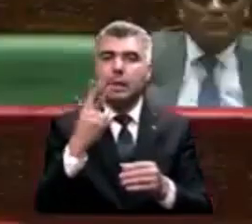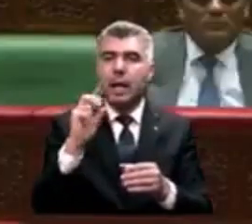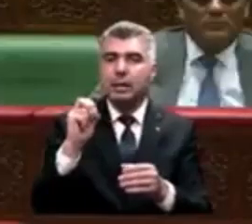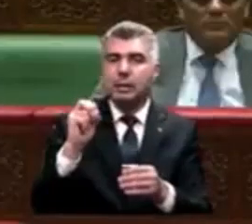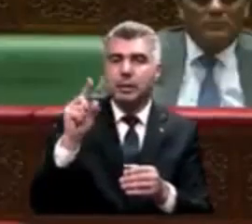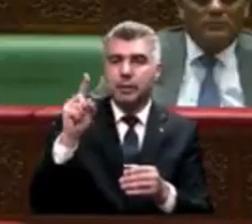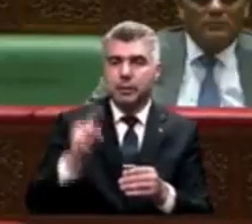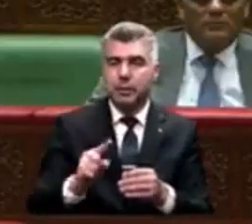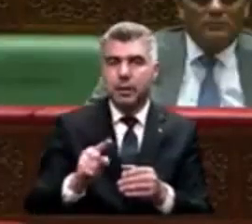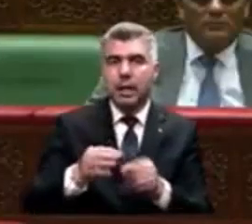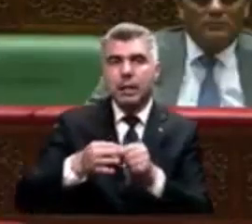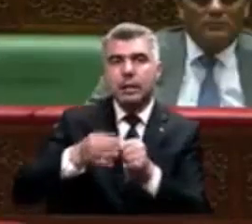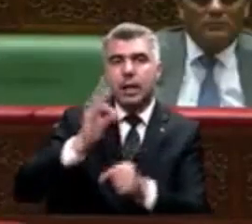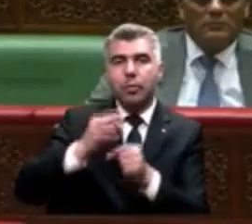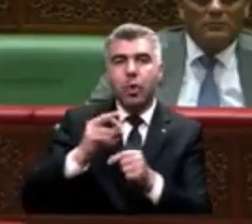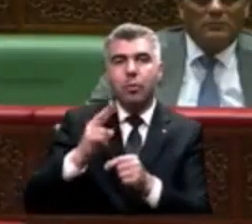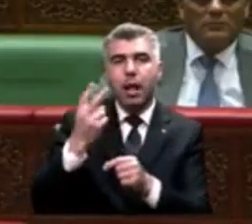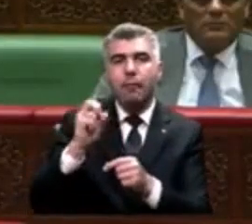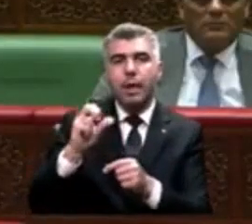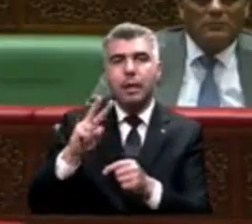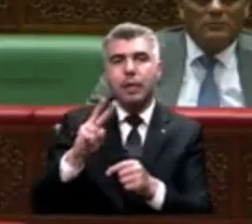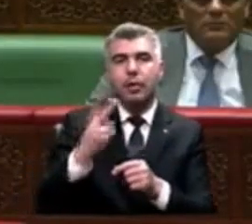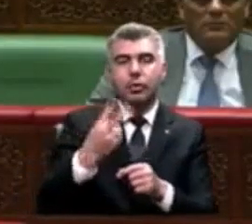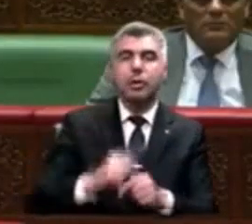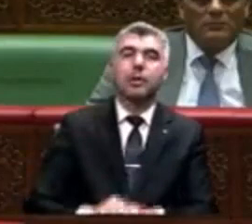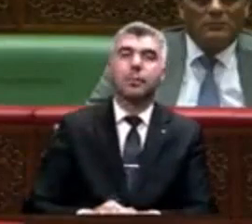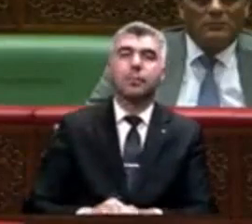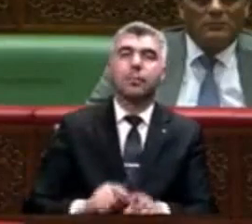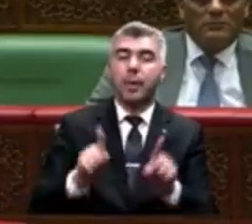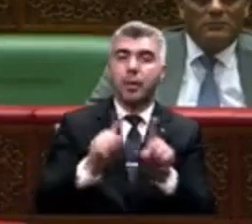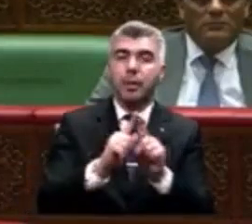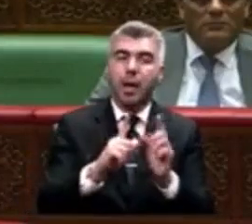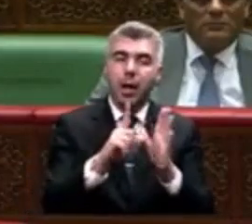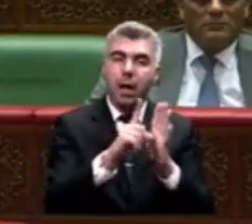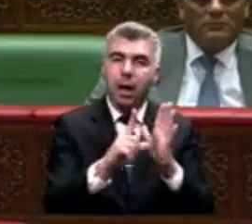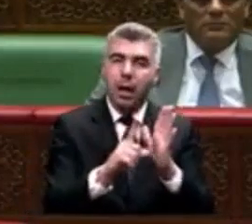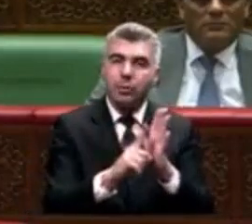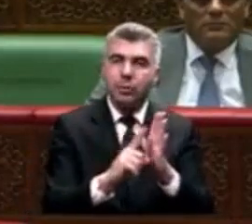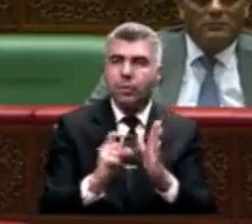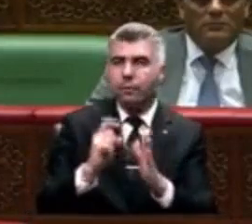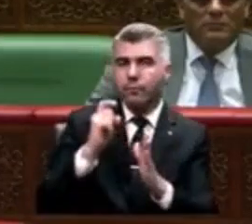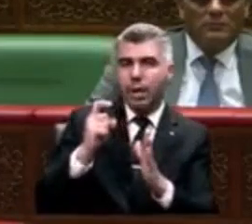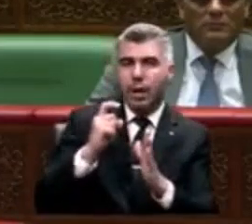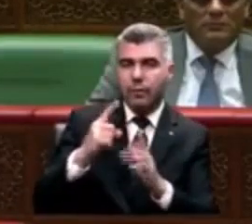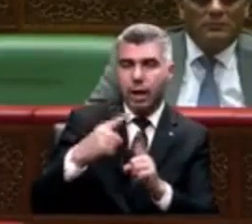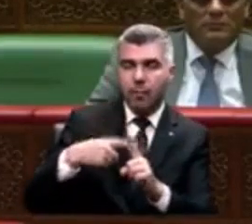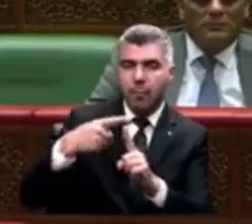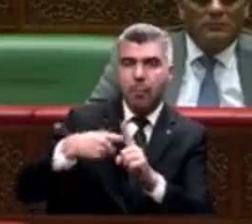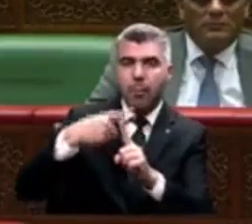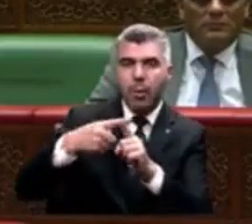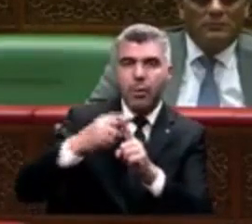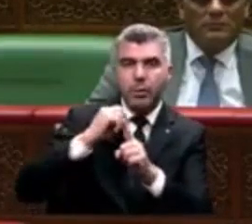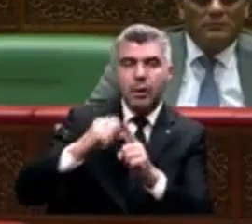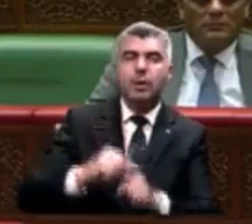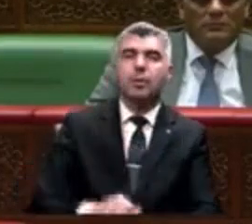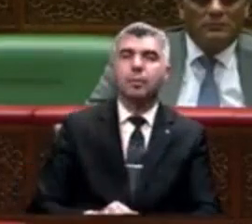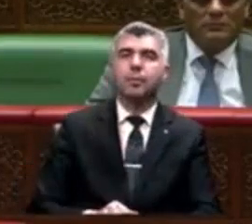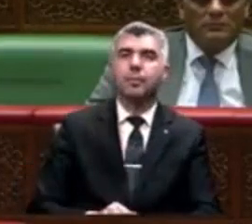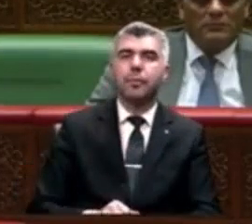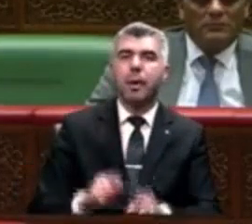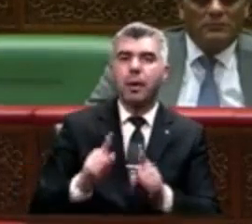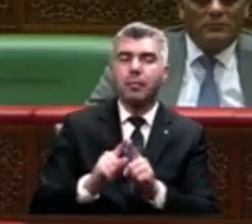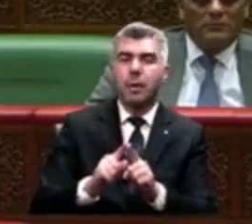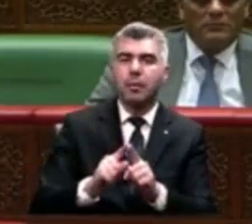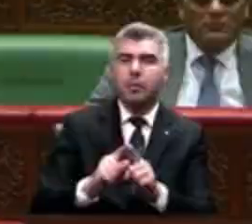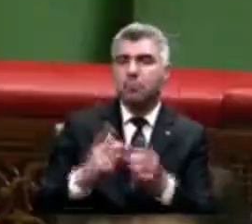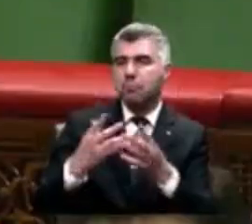2023 بشأن النظام الأساسي، خصوصا فيما يتعلق بالتعويضات والتدقيق في وضعية عدد من